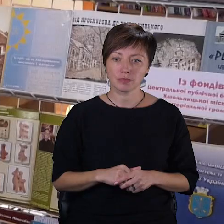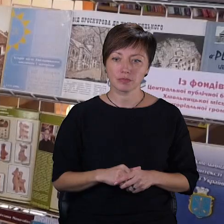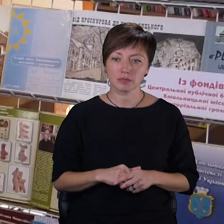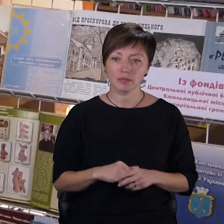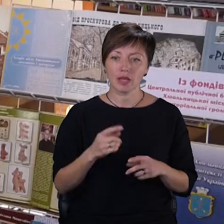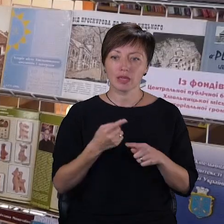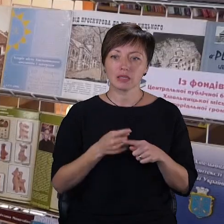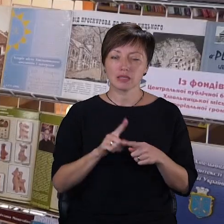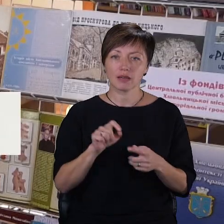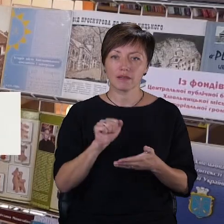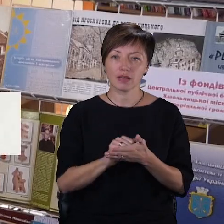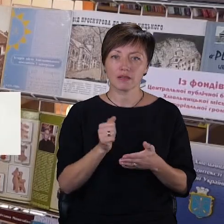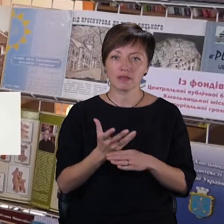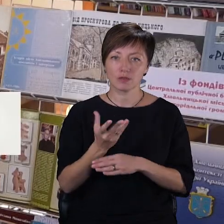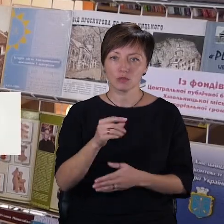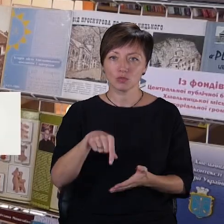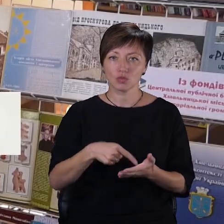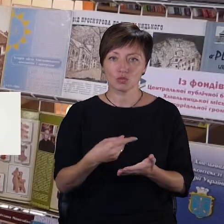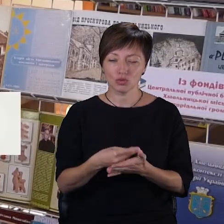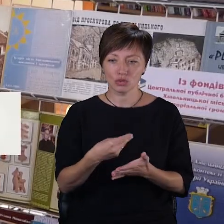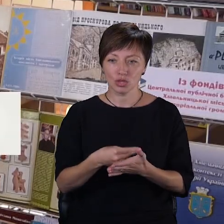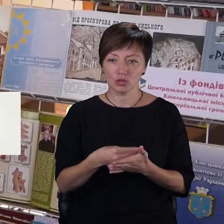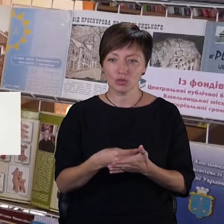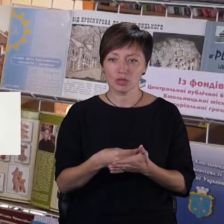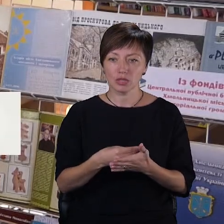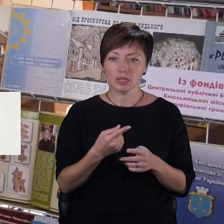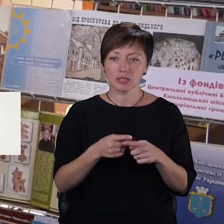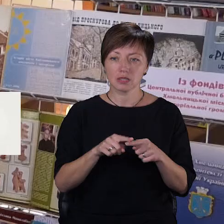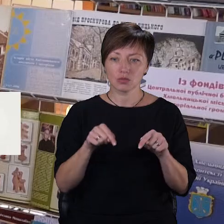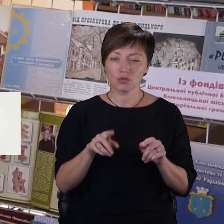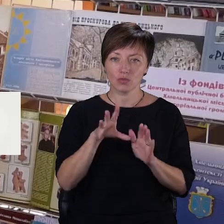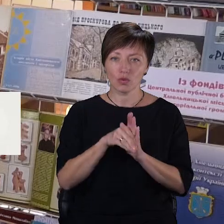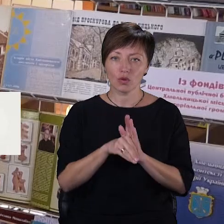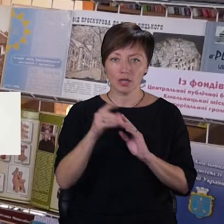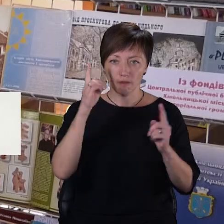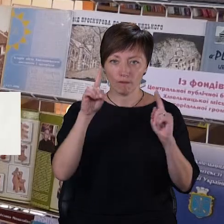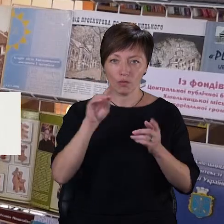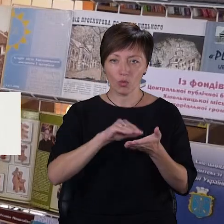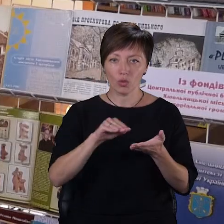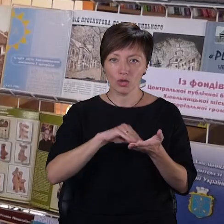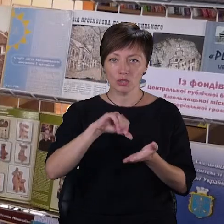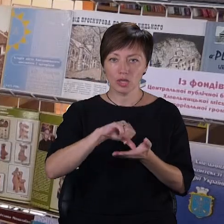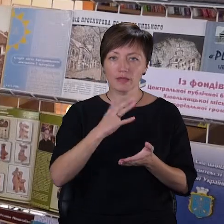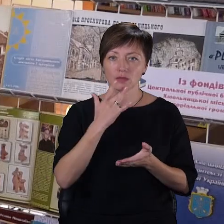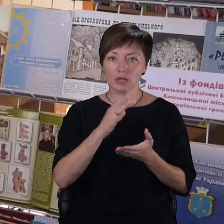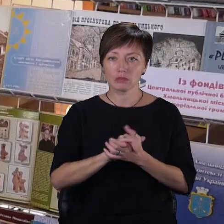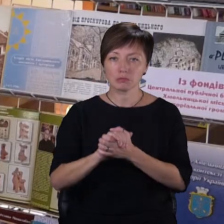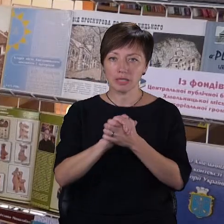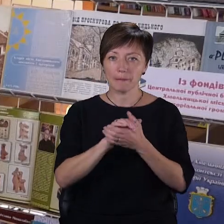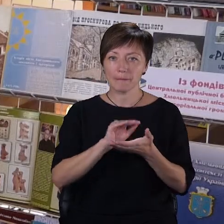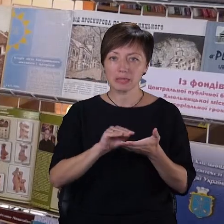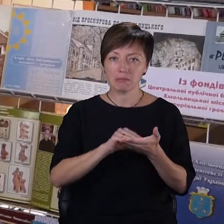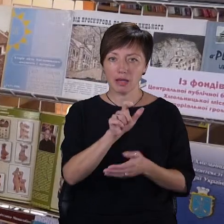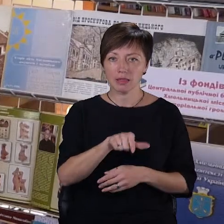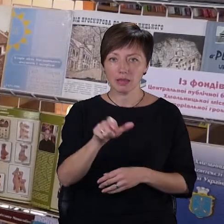Це видання фінансується з міського бюджету, і це тут ходять твори членів Національної спілки